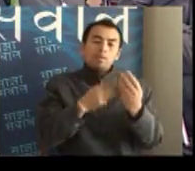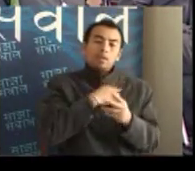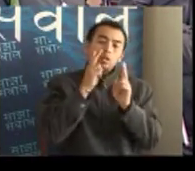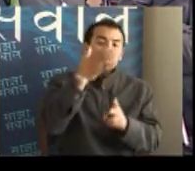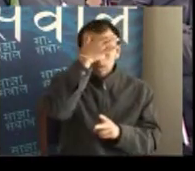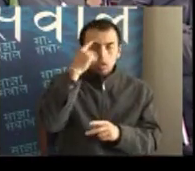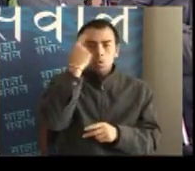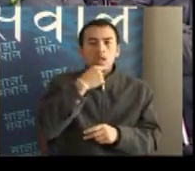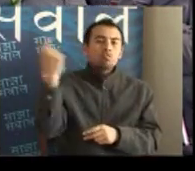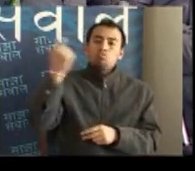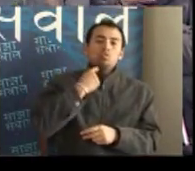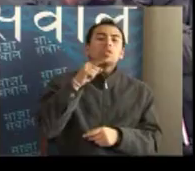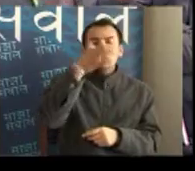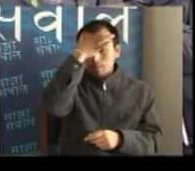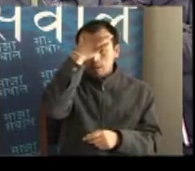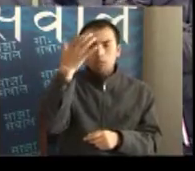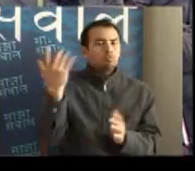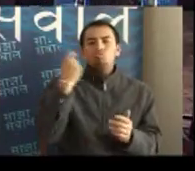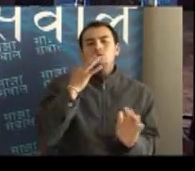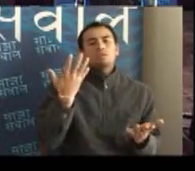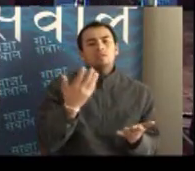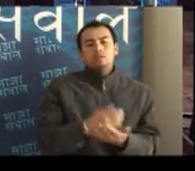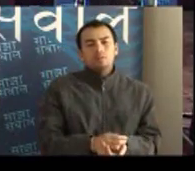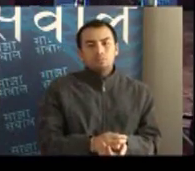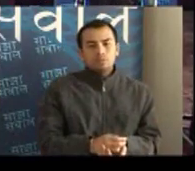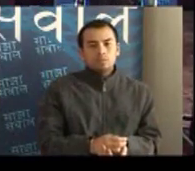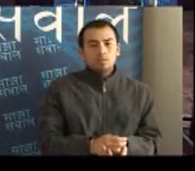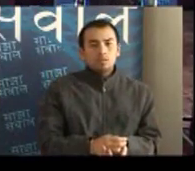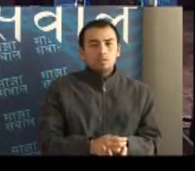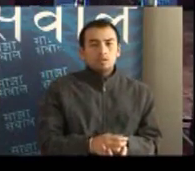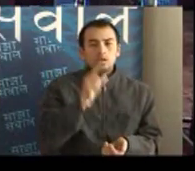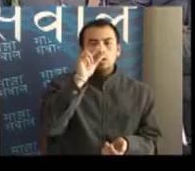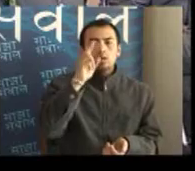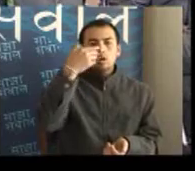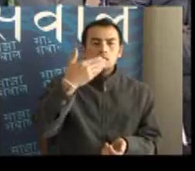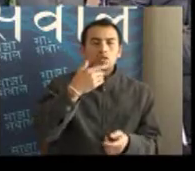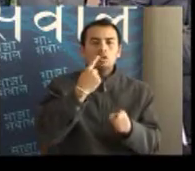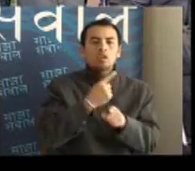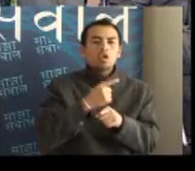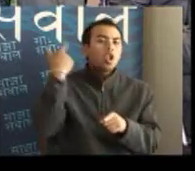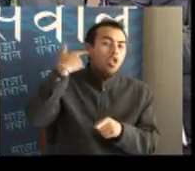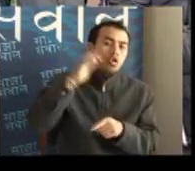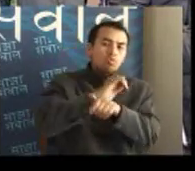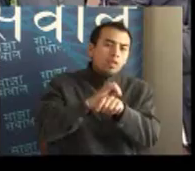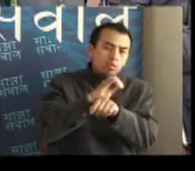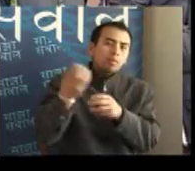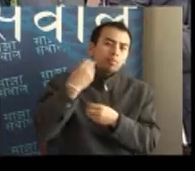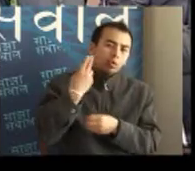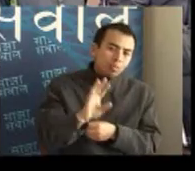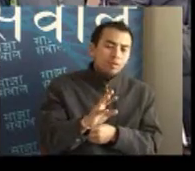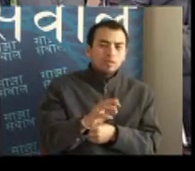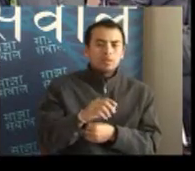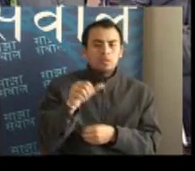व्यक्तिले, कसैले आएर सोद्धैन तेरो समस्या चाहिँ के छ भने। खरेल सरले भन्नुभयो के अरे लन्डनमा यो यो सुविधा छ,